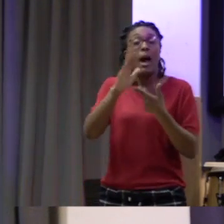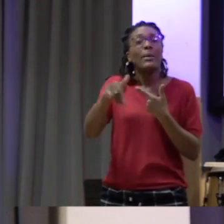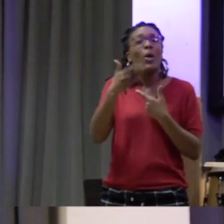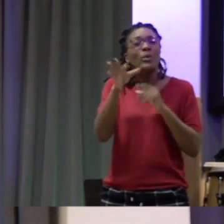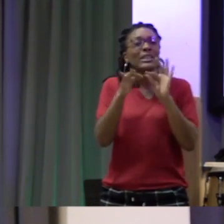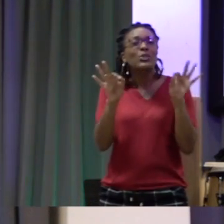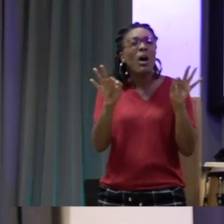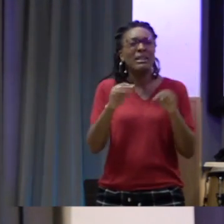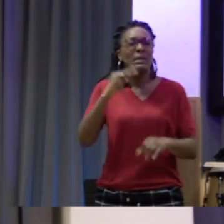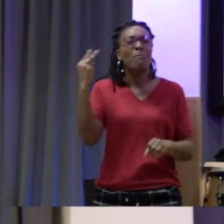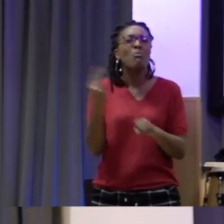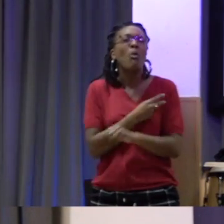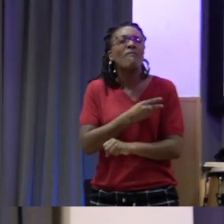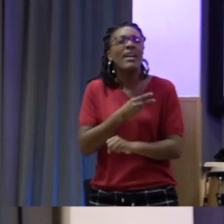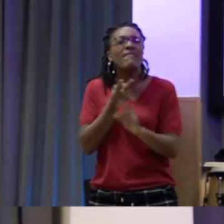des mauvais vignerons.